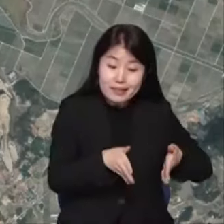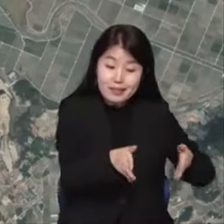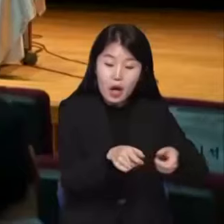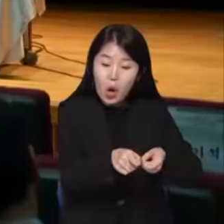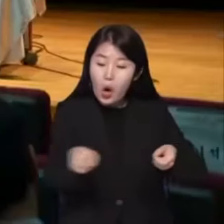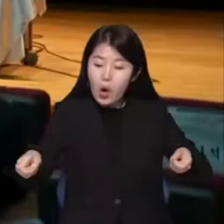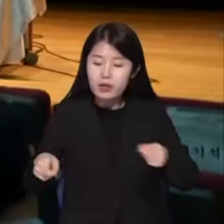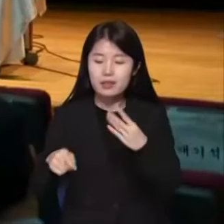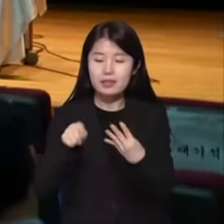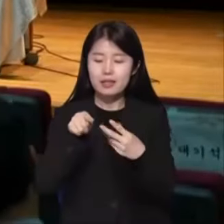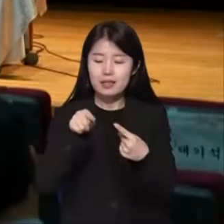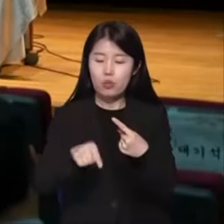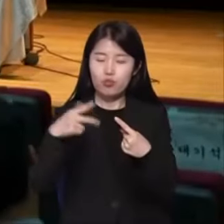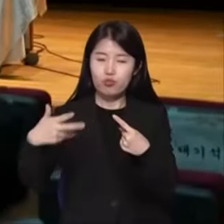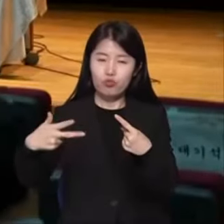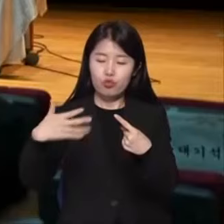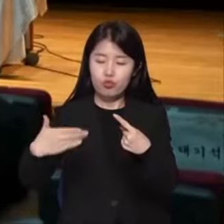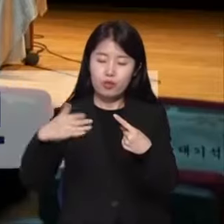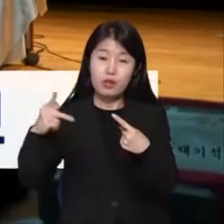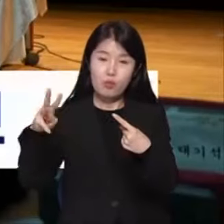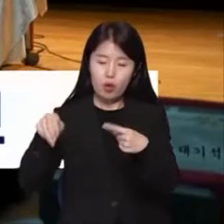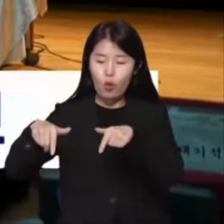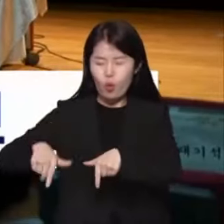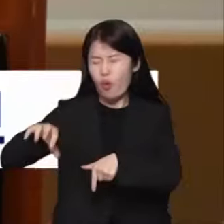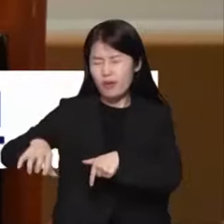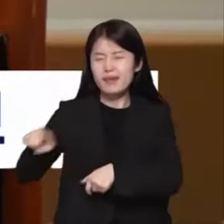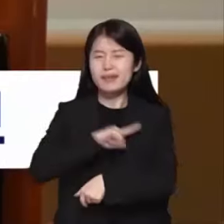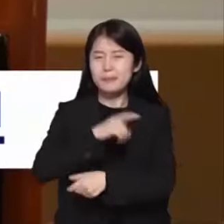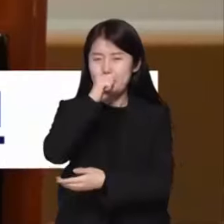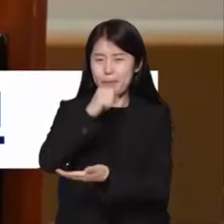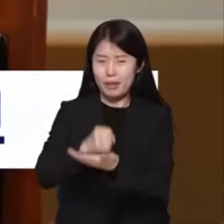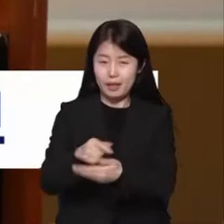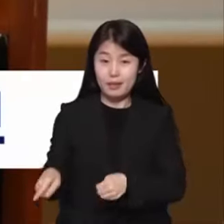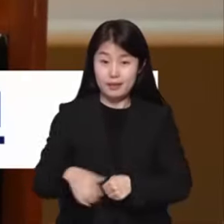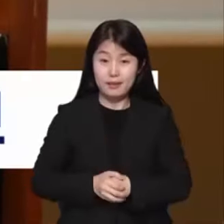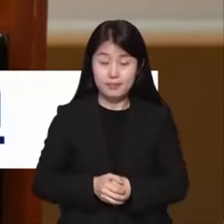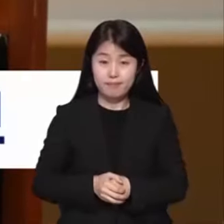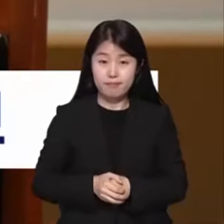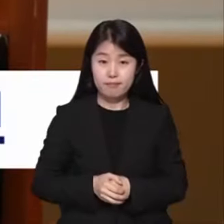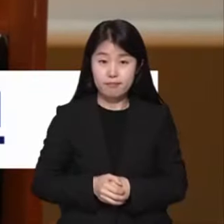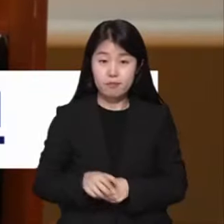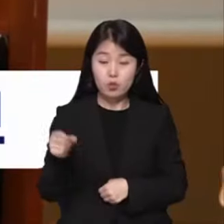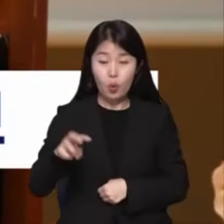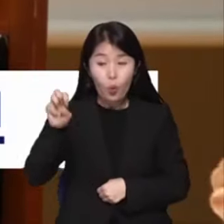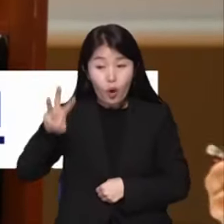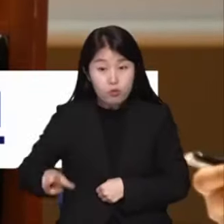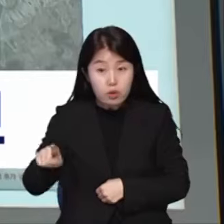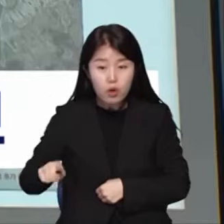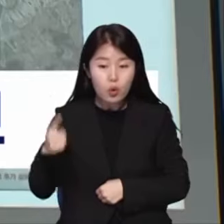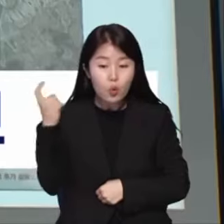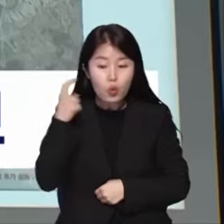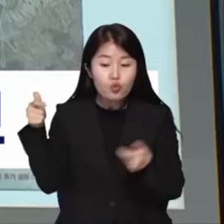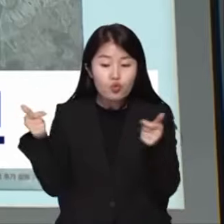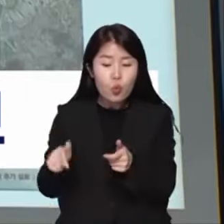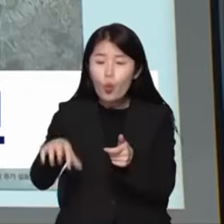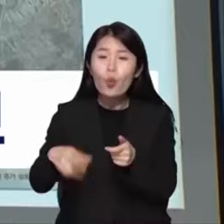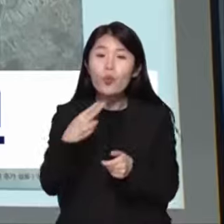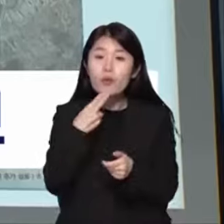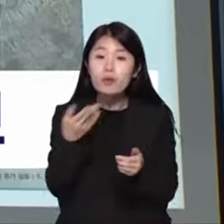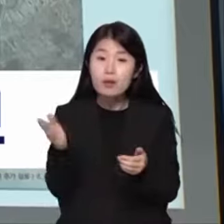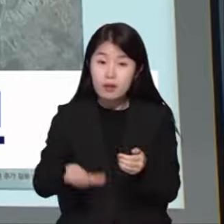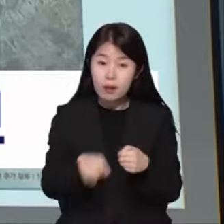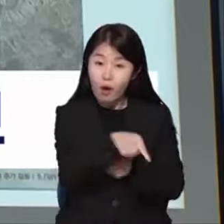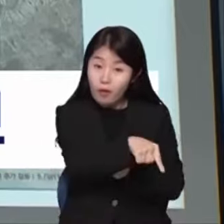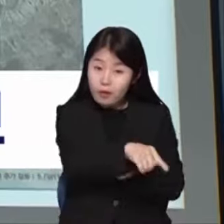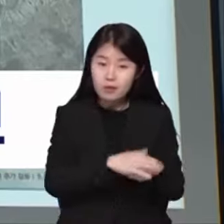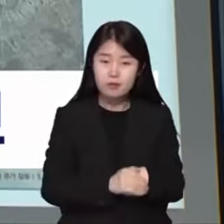제시됐습니다. 특히 무안공항은 광주공항에는 없는 소음 안충 지역을 기존 3.6제곱킬로미터에 더해